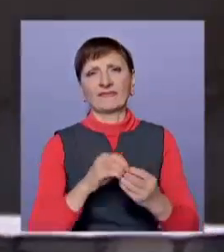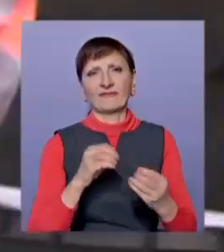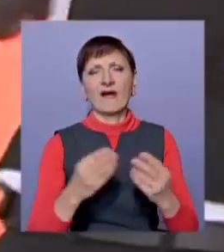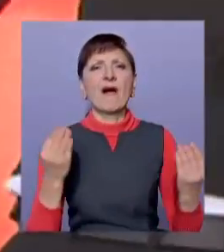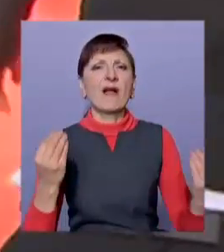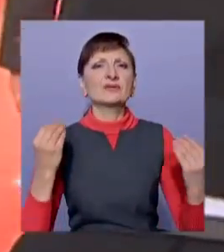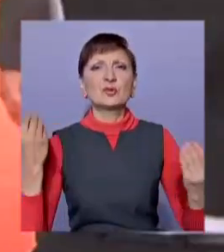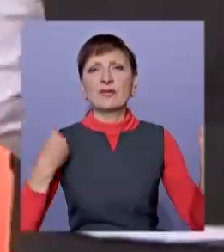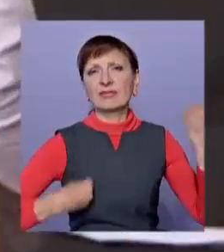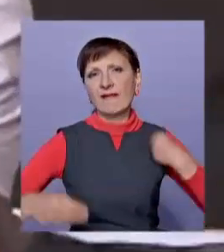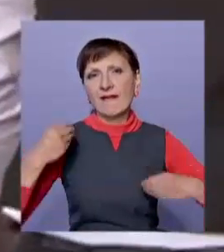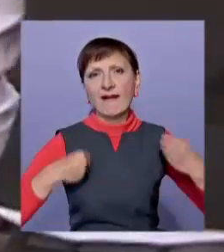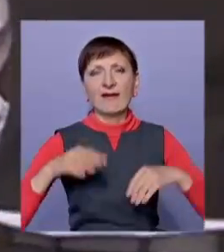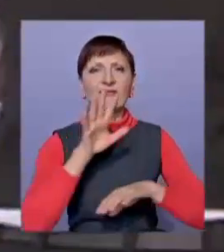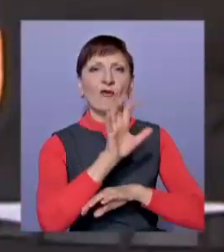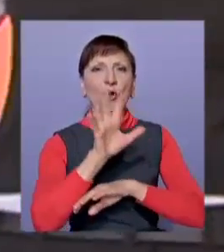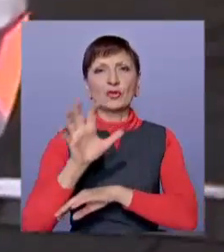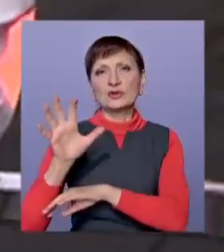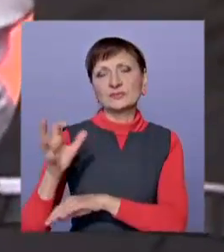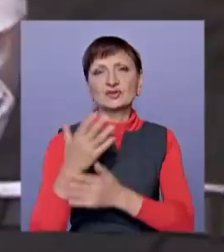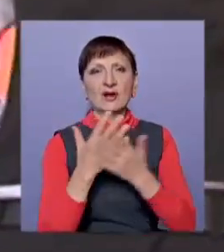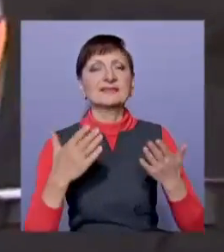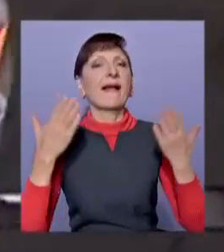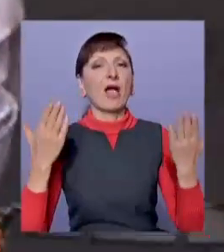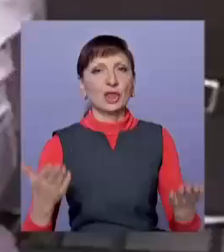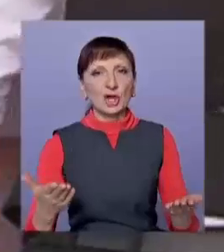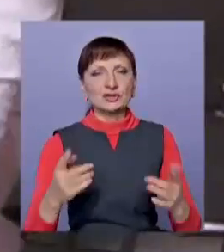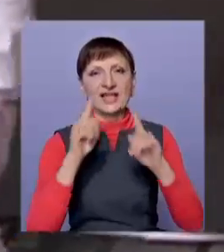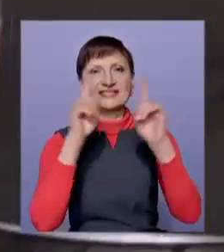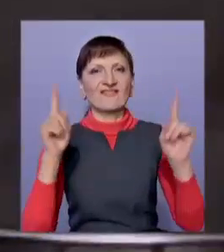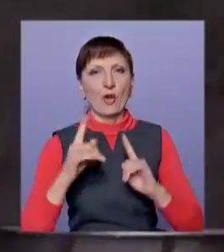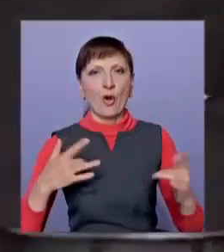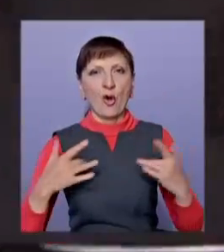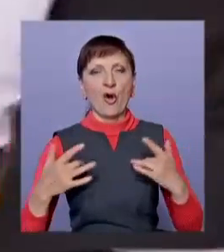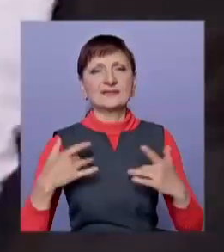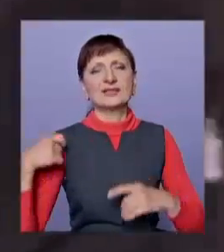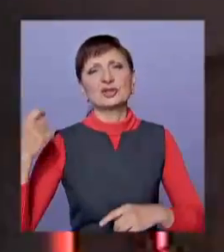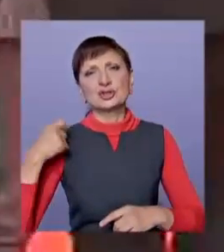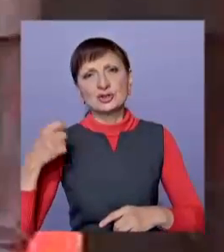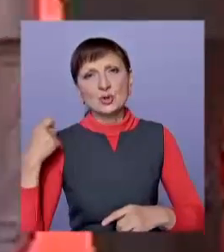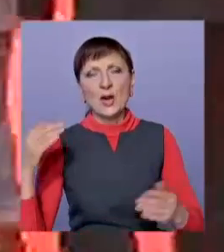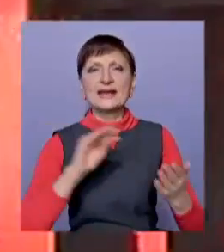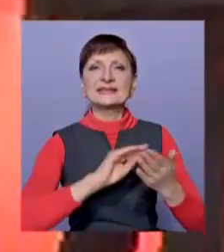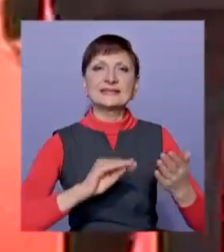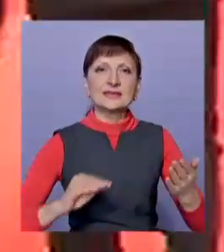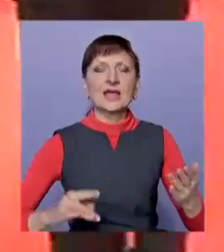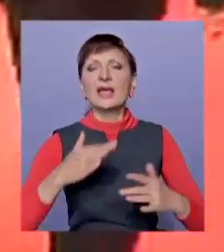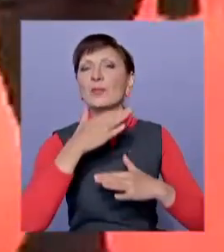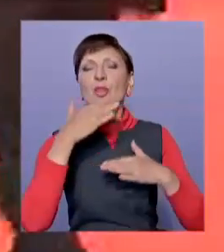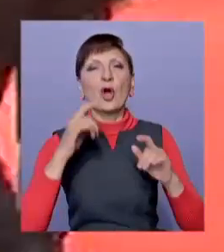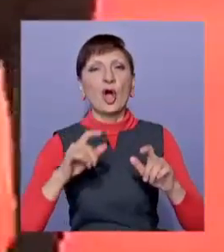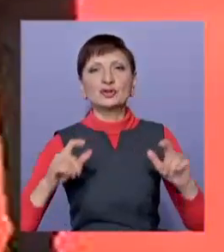Роскошные наряды, фотовспышки, софиты и, конечно же, звезды. Актеры, режиссеры, сценаристы и